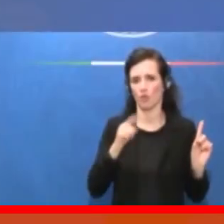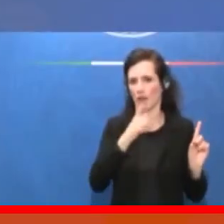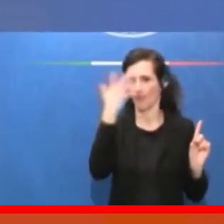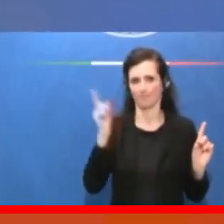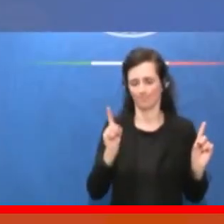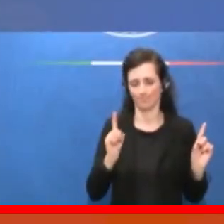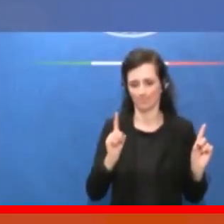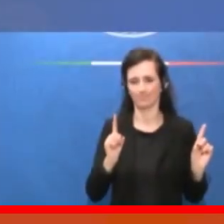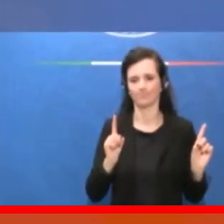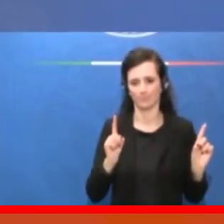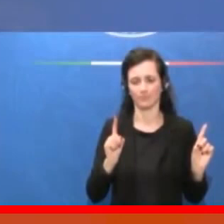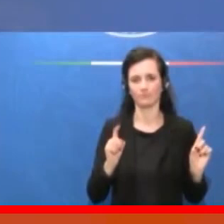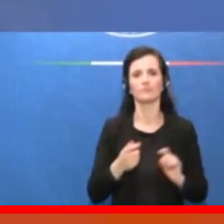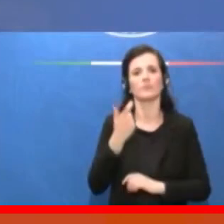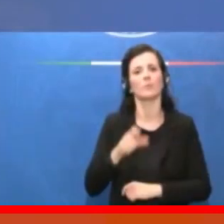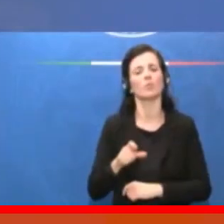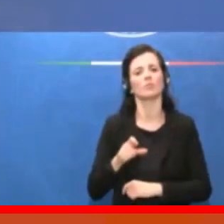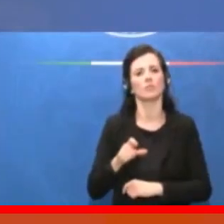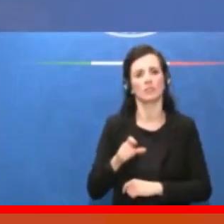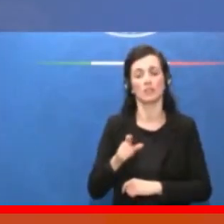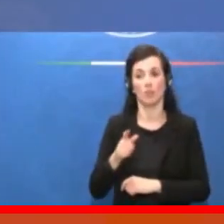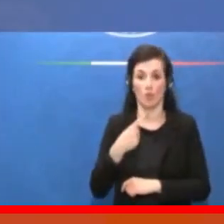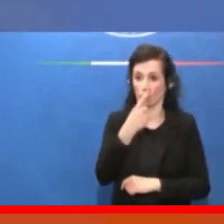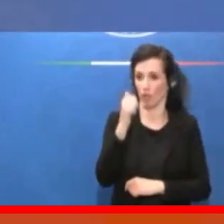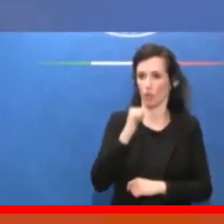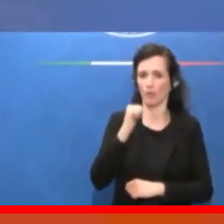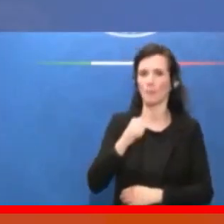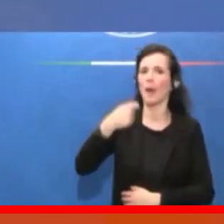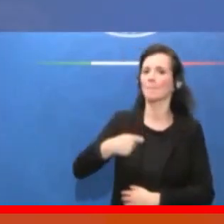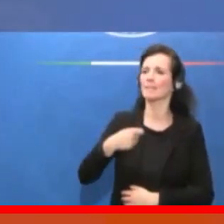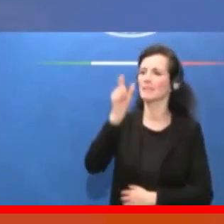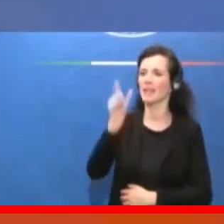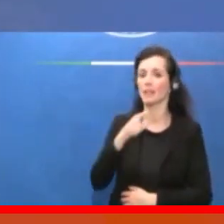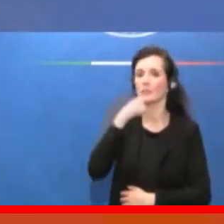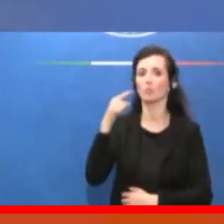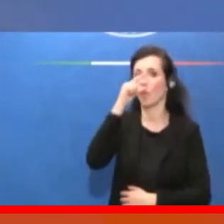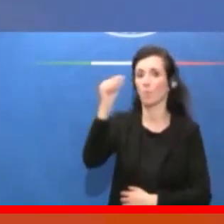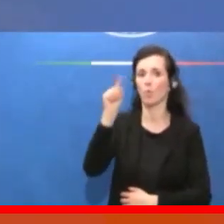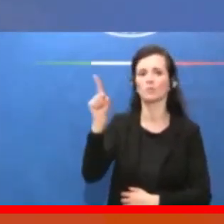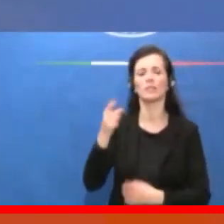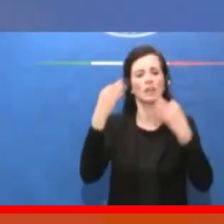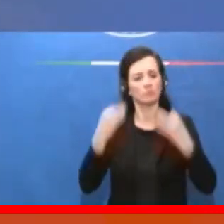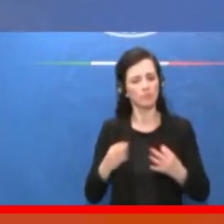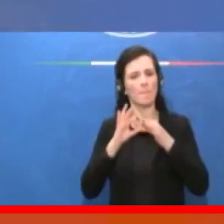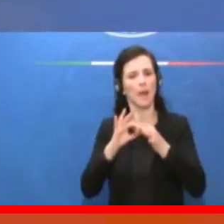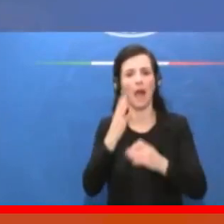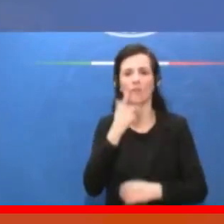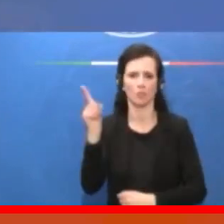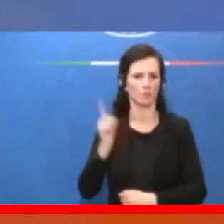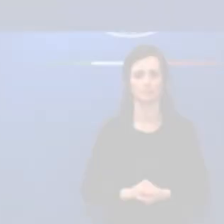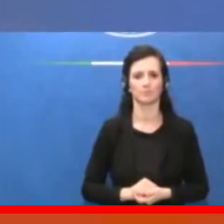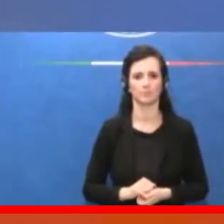Da parte del Presidente Putin non c'è volontà di pace, c'è volontà di guerra.